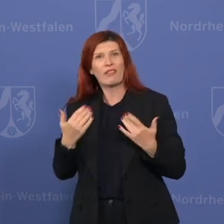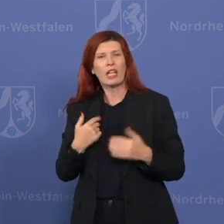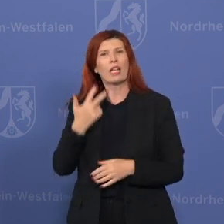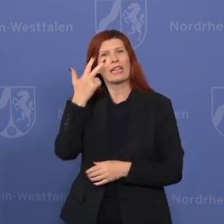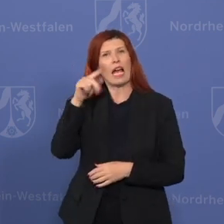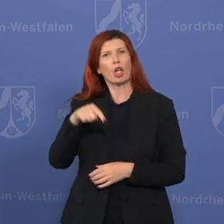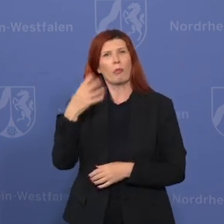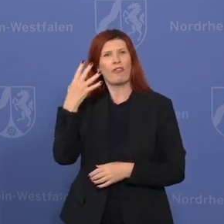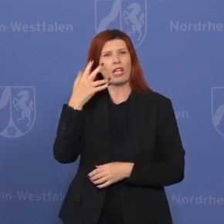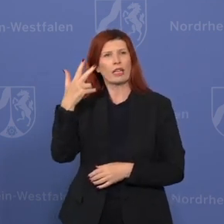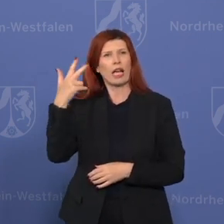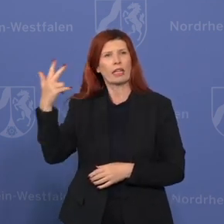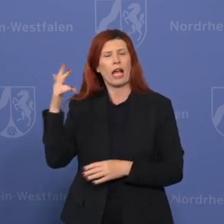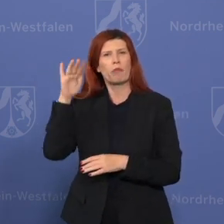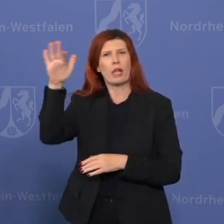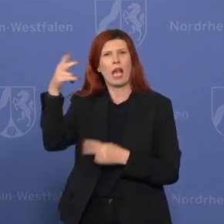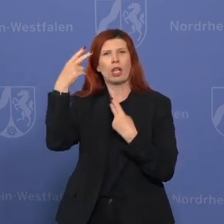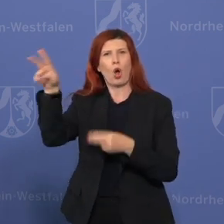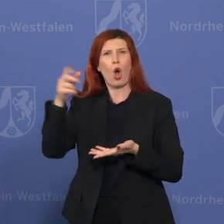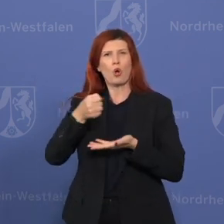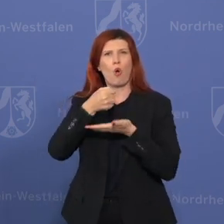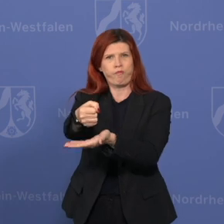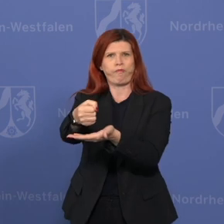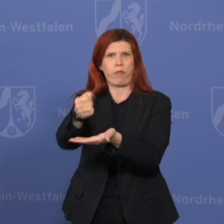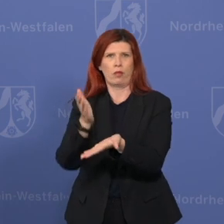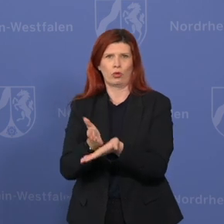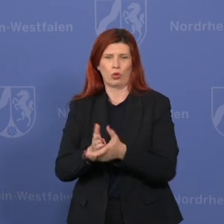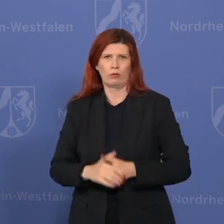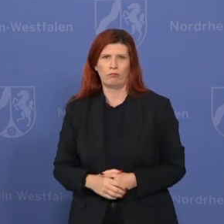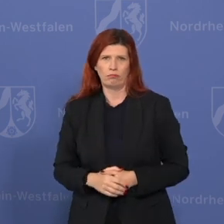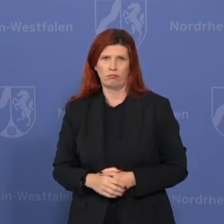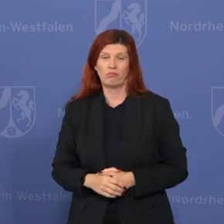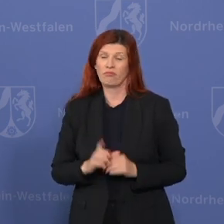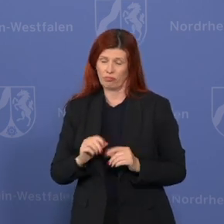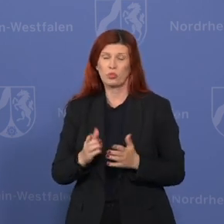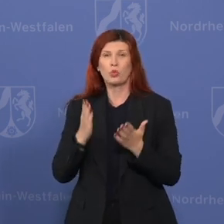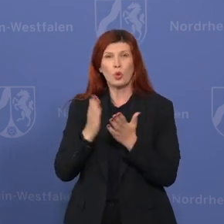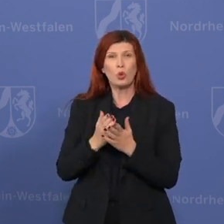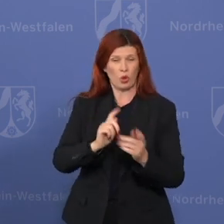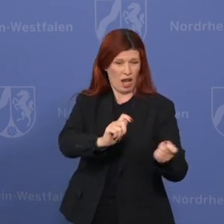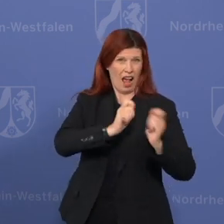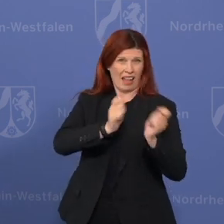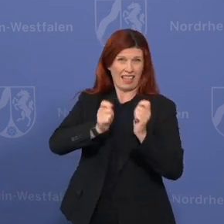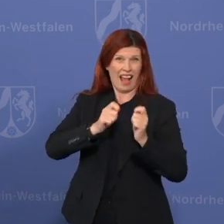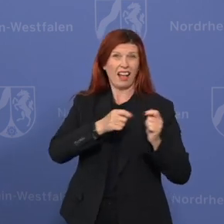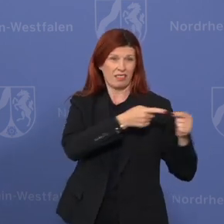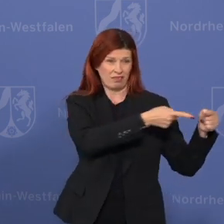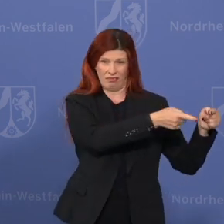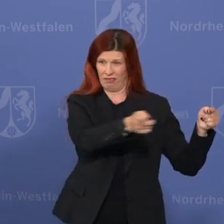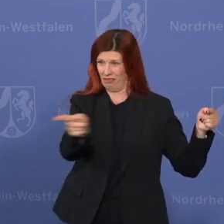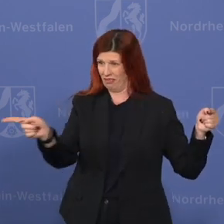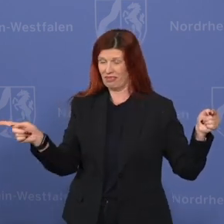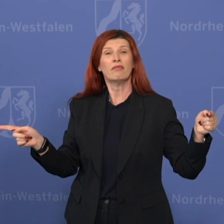3,433 Milliarden Euro. Damit haben rund 80% der Antragsteller, die einen Antrag